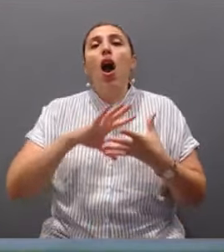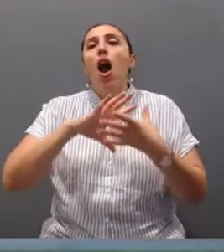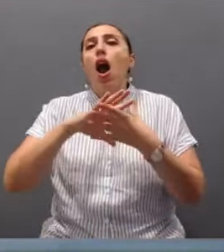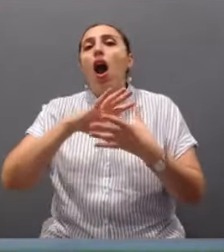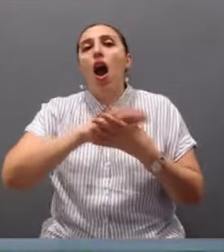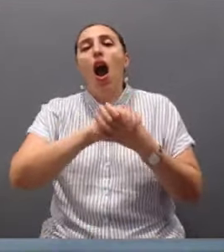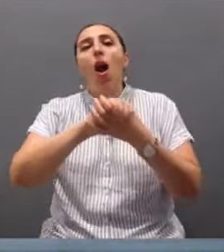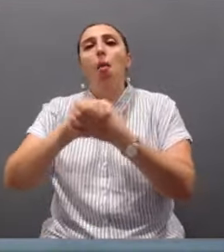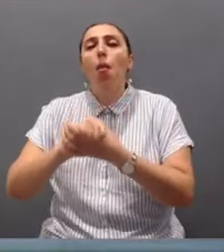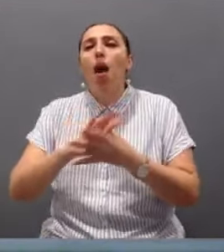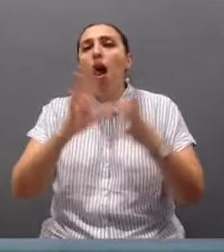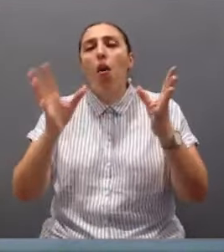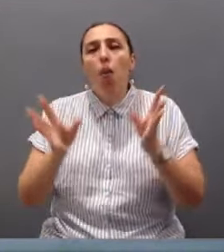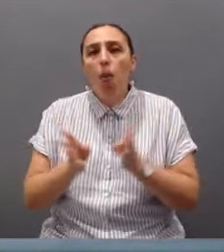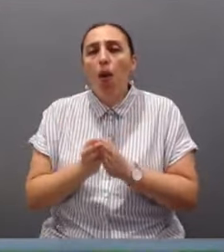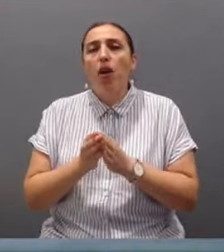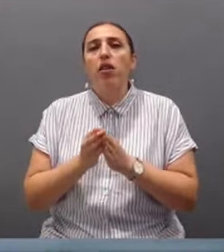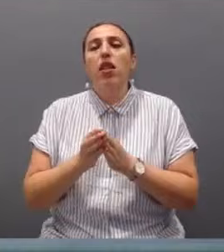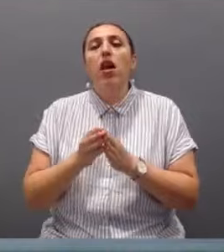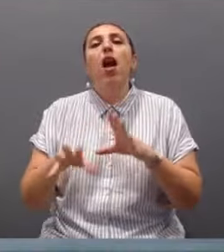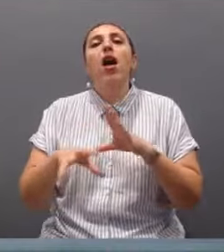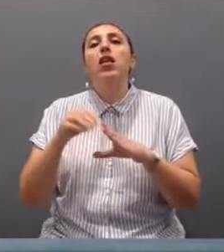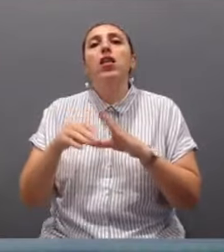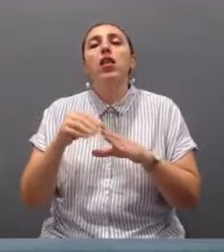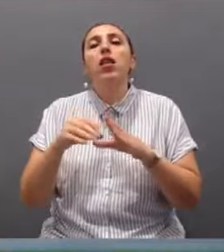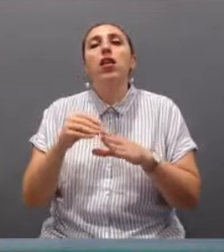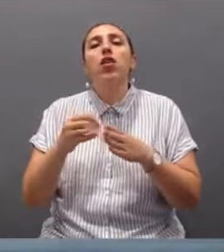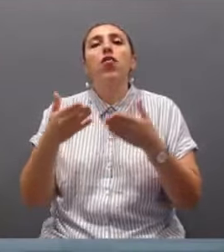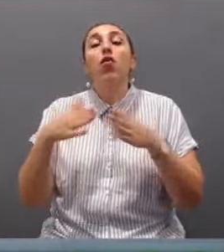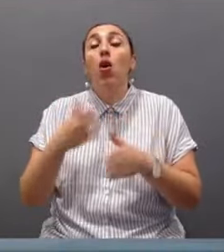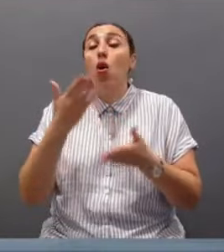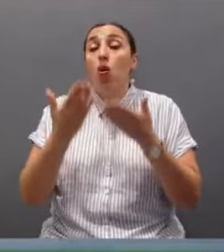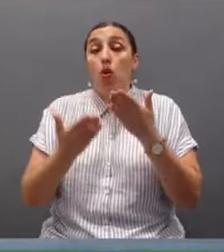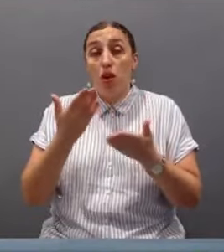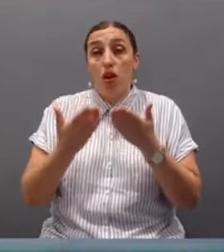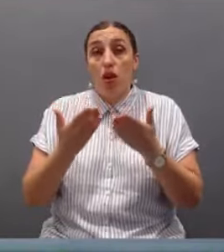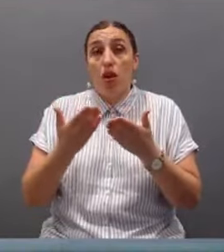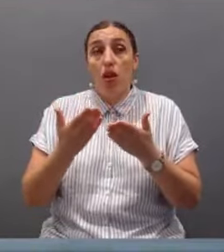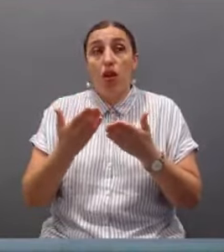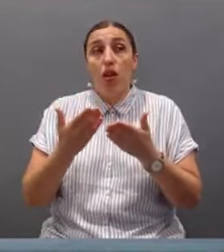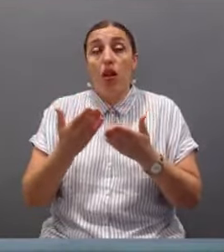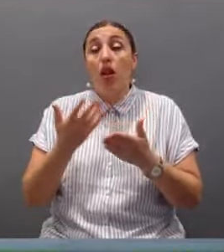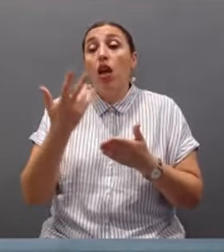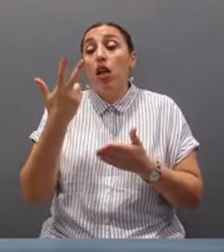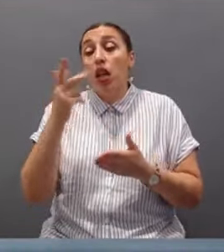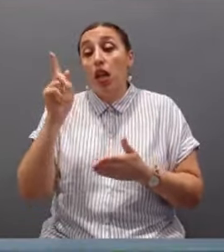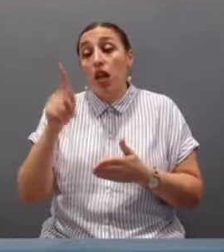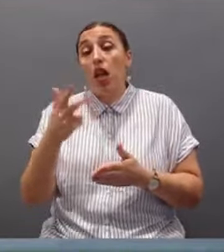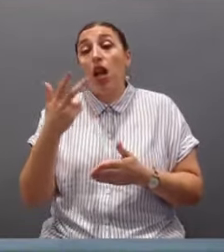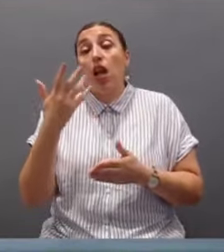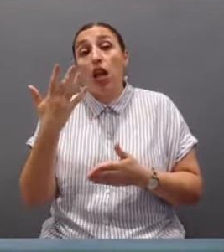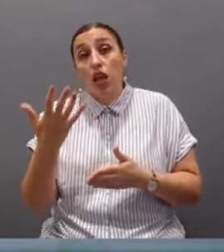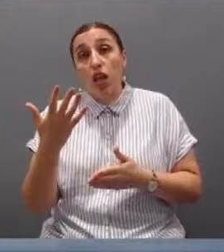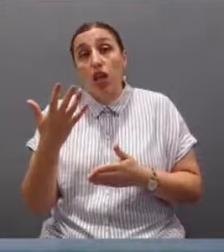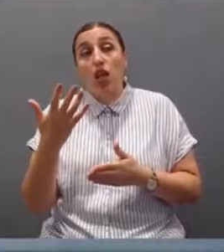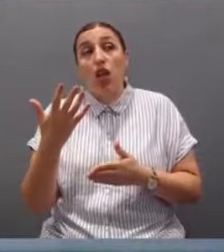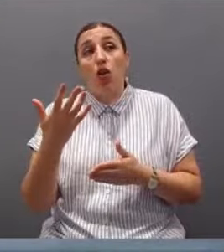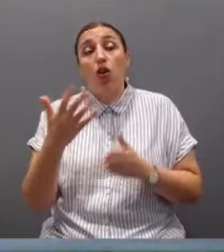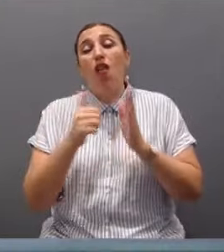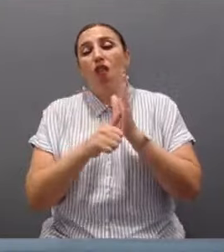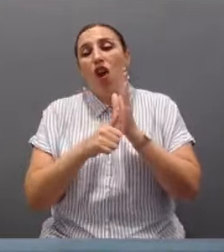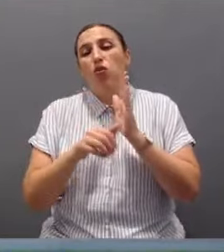տրակարգով շեմը։ Շեմը դա նշանակում է, որ եթե օրինակ շեմը 3/5-ն է կամ ավելի հասկանալի